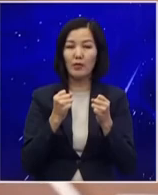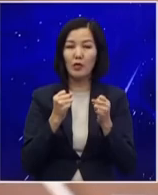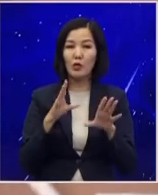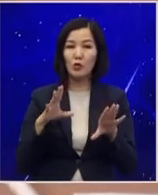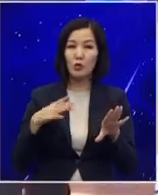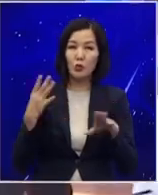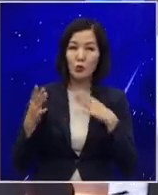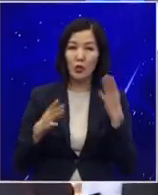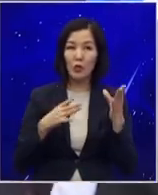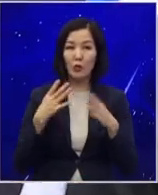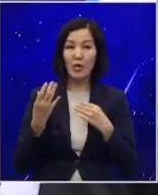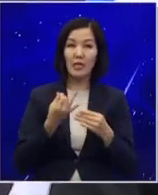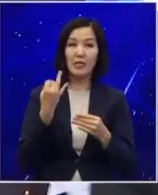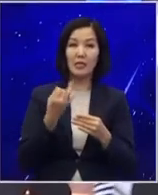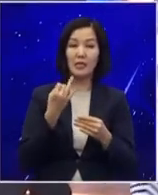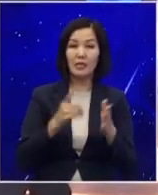осы спортпен айналысқанға